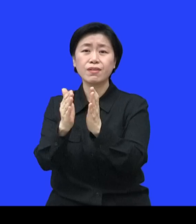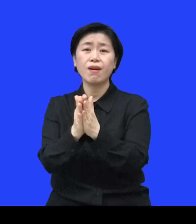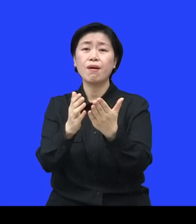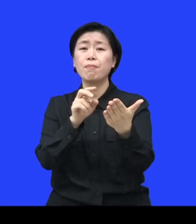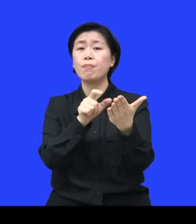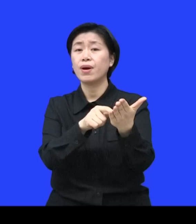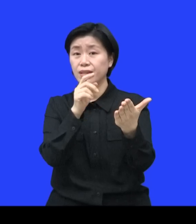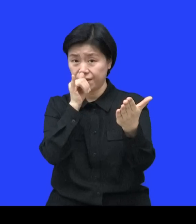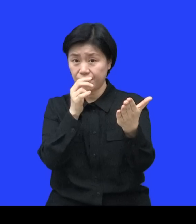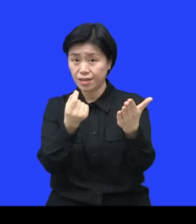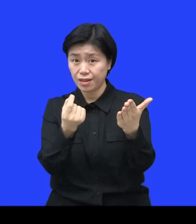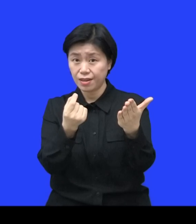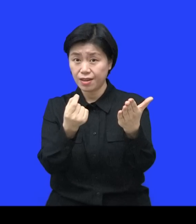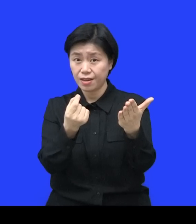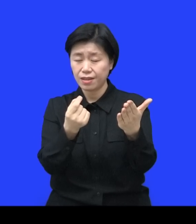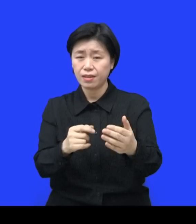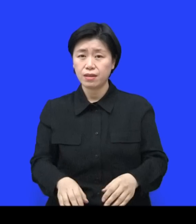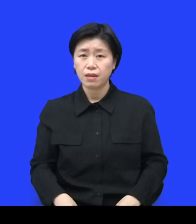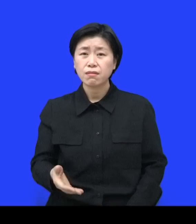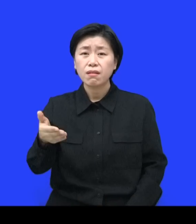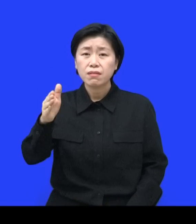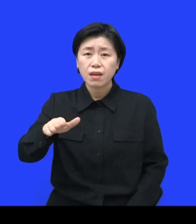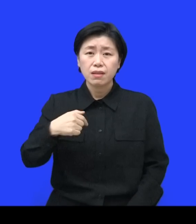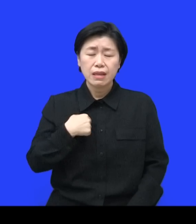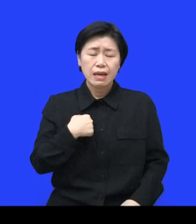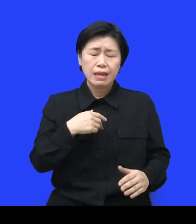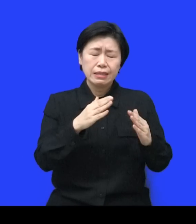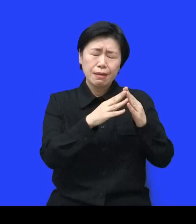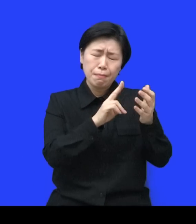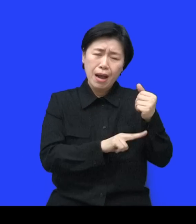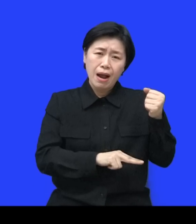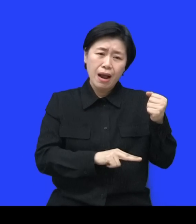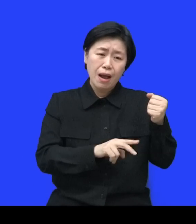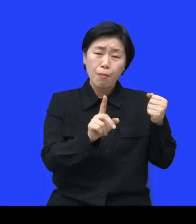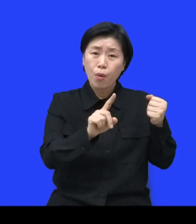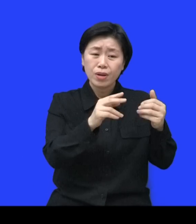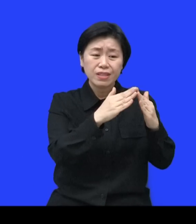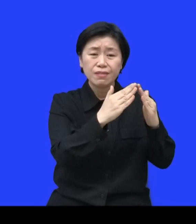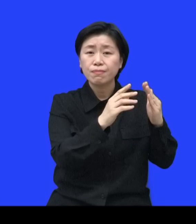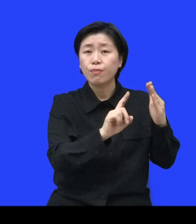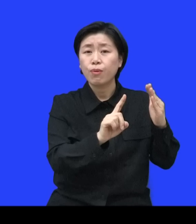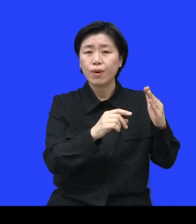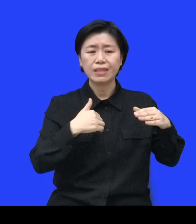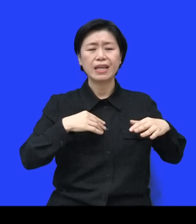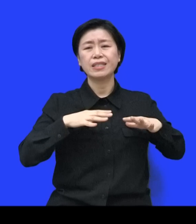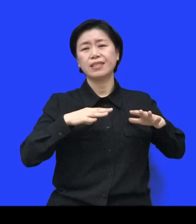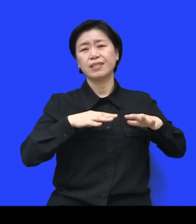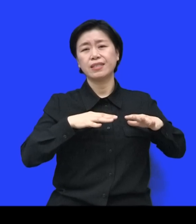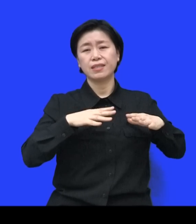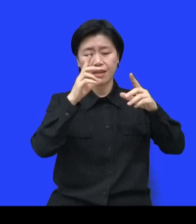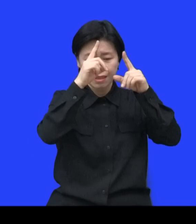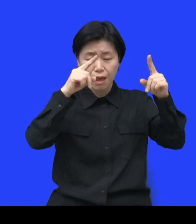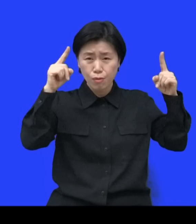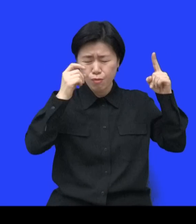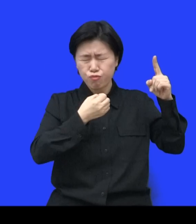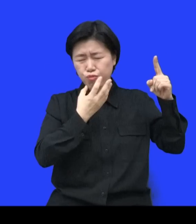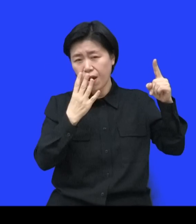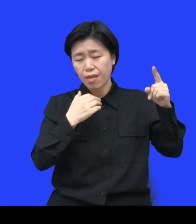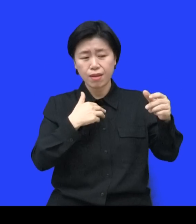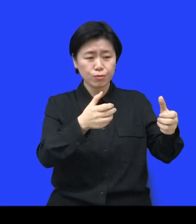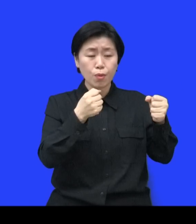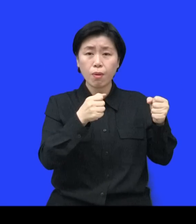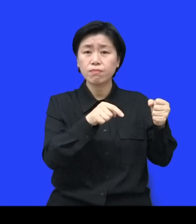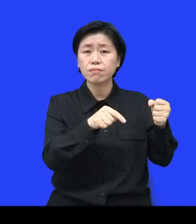했잖아요. 저 그거 팔기가 너무 어려웠던 거예요, 제가. 근데 고려대 파는 게 그 뭐가 대수냐.